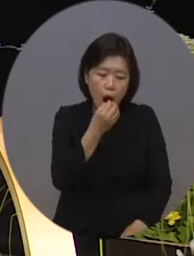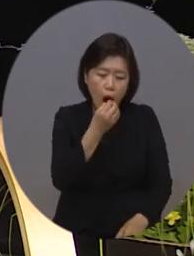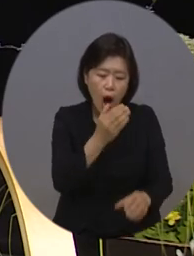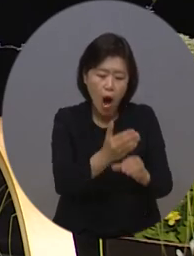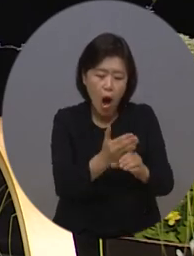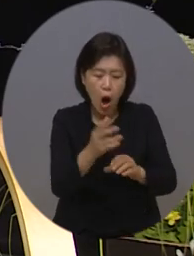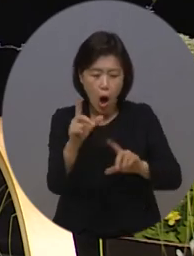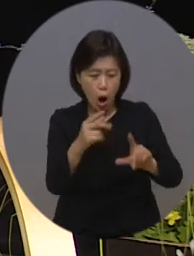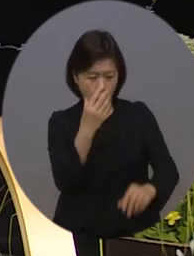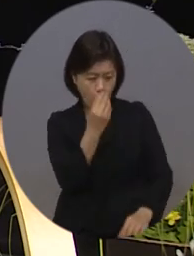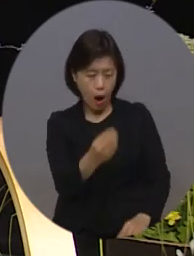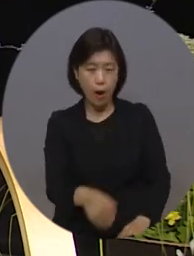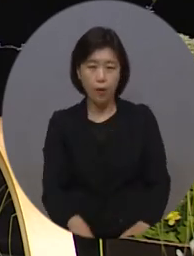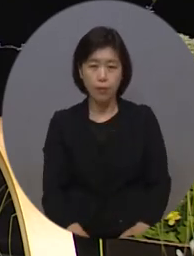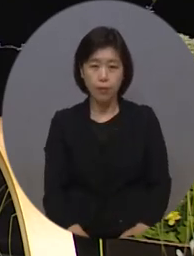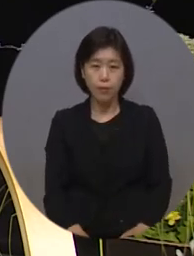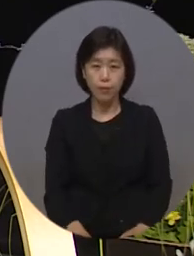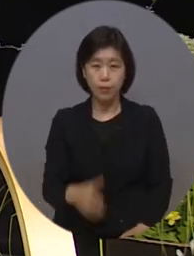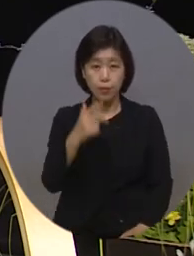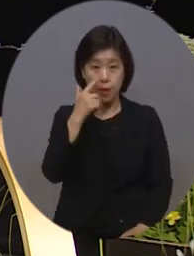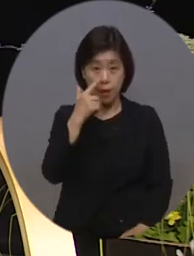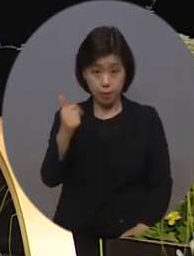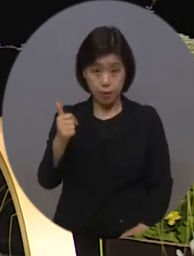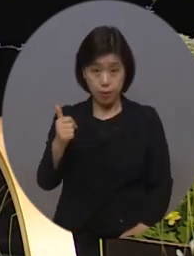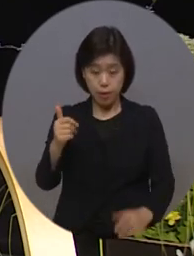아버지가 퇴근한 집이 동굴이 되었습니다.